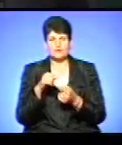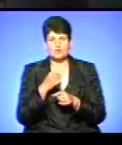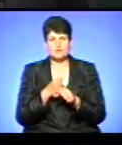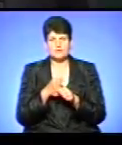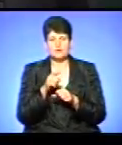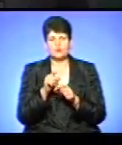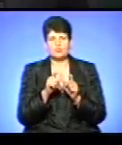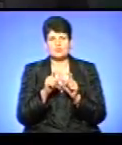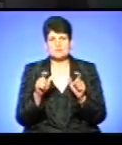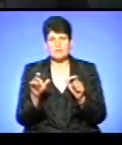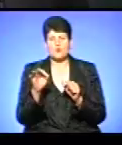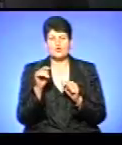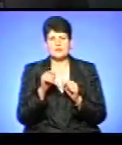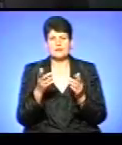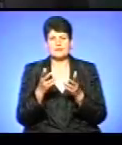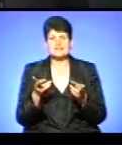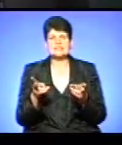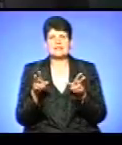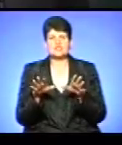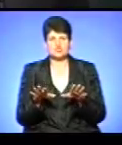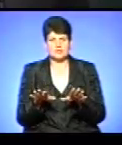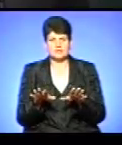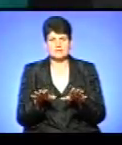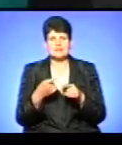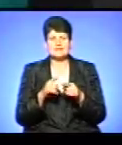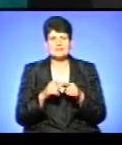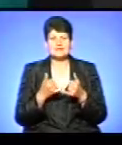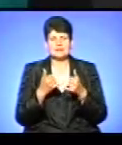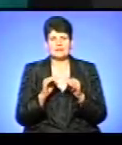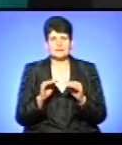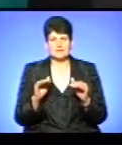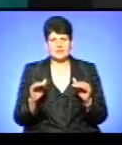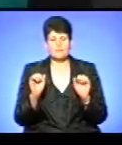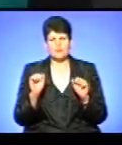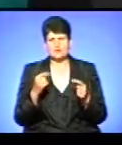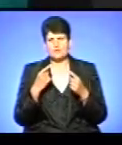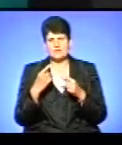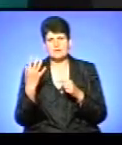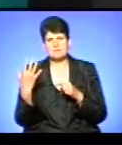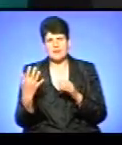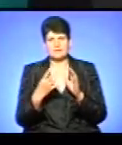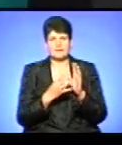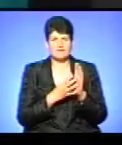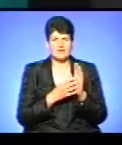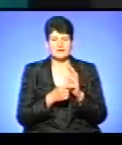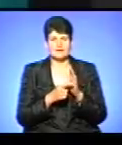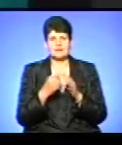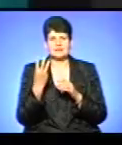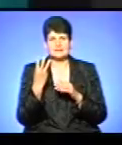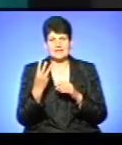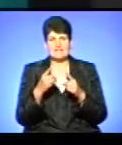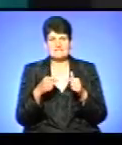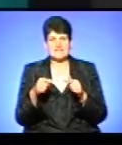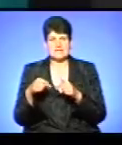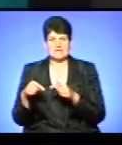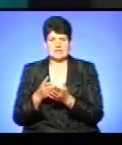тому закладі, про те, які залишили. Це для учнів, першочергово, можна говорити, 5-9 класів, отак три відділення, три